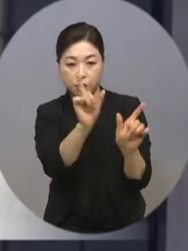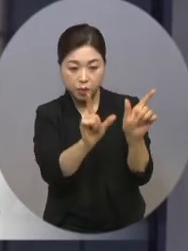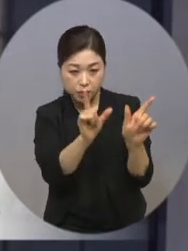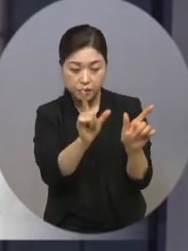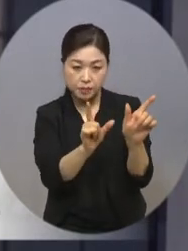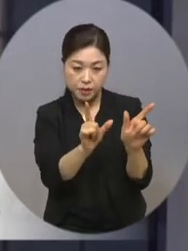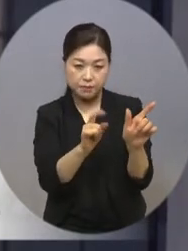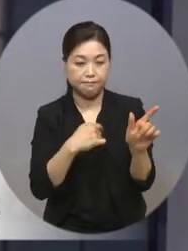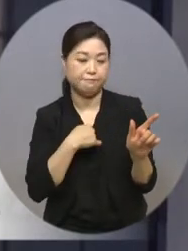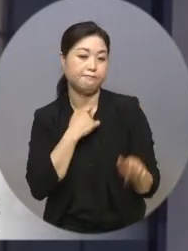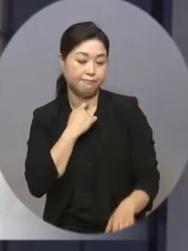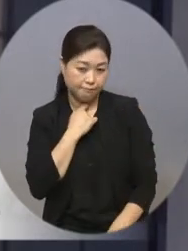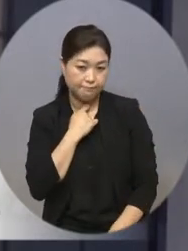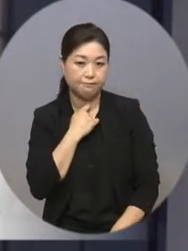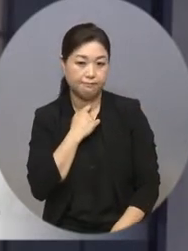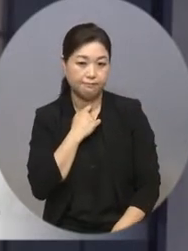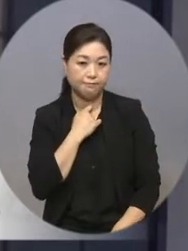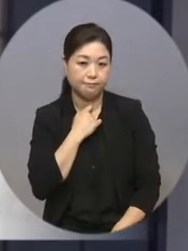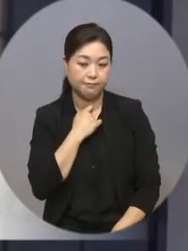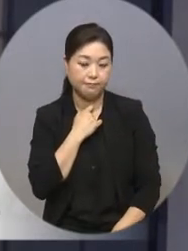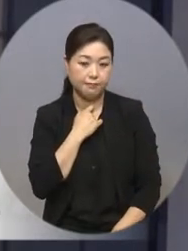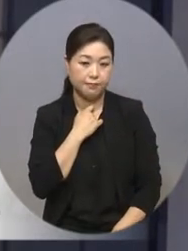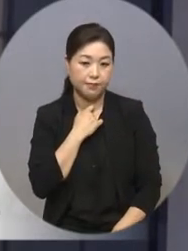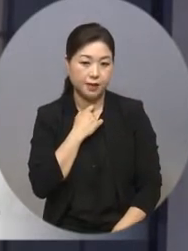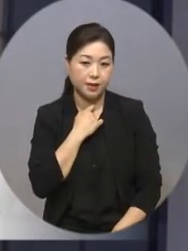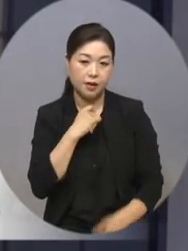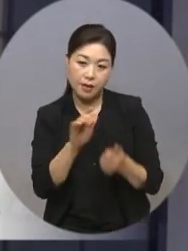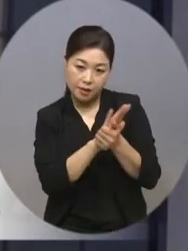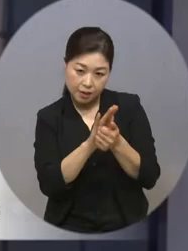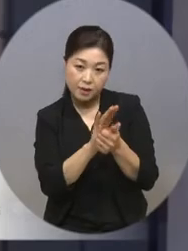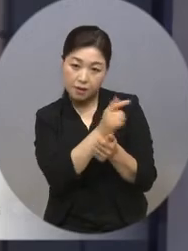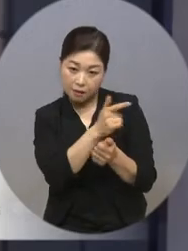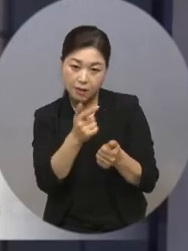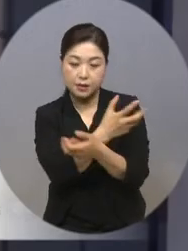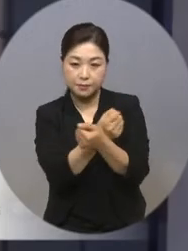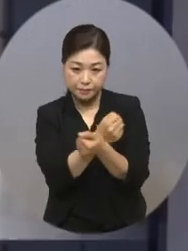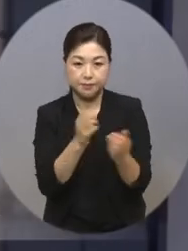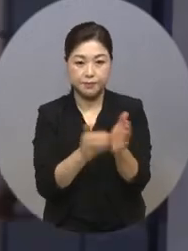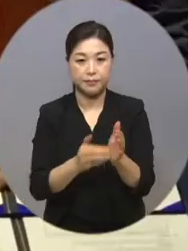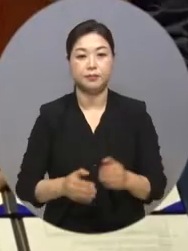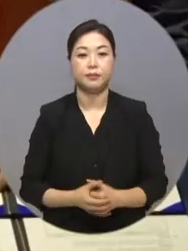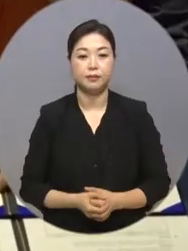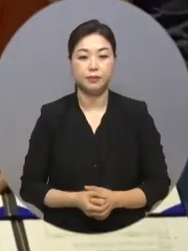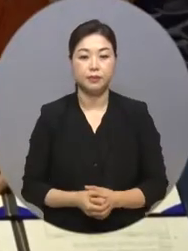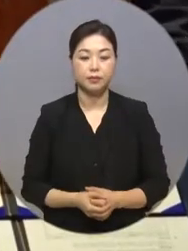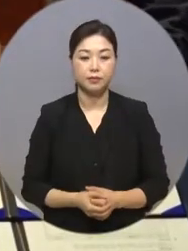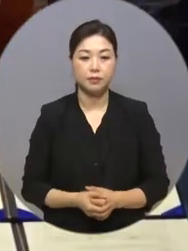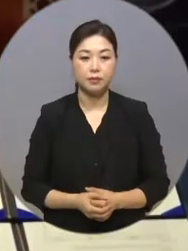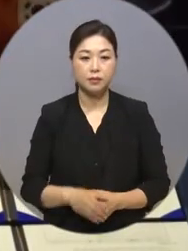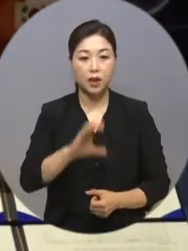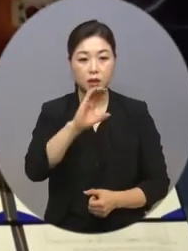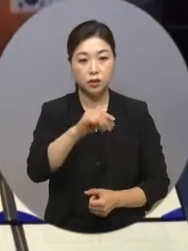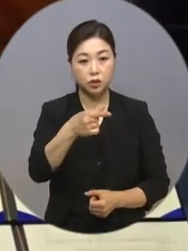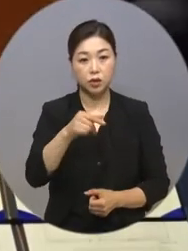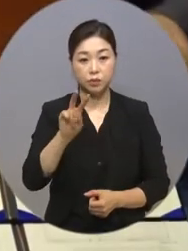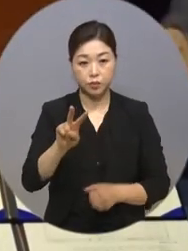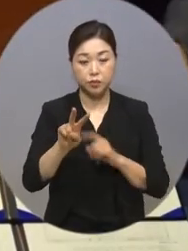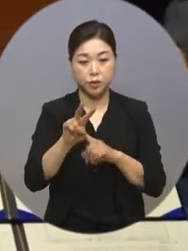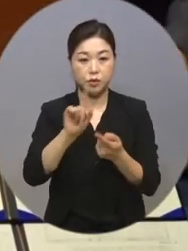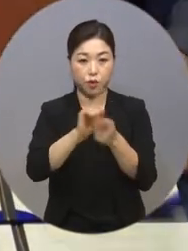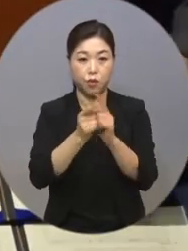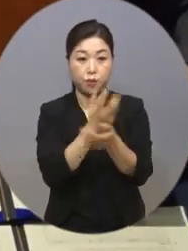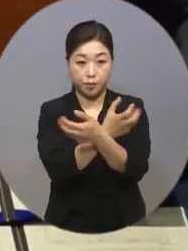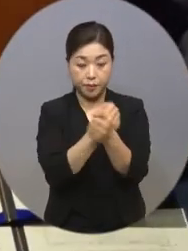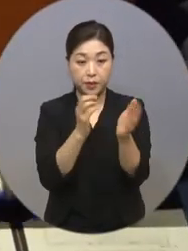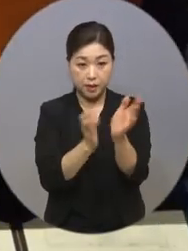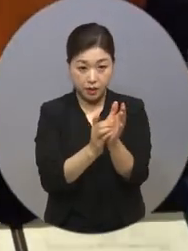발전된 모습을 기원하고자 뭐 이런 프로모션을 제휴하게 되었습니다. CGV는 상호 협약을